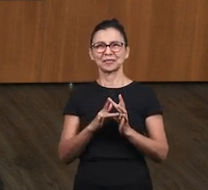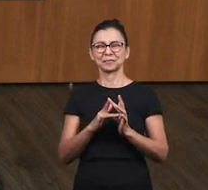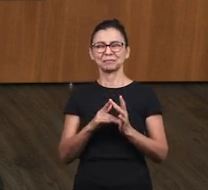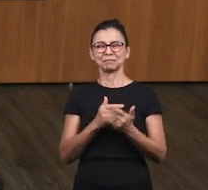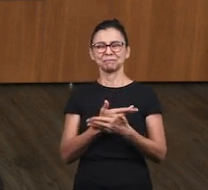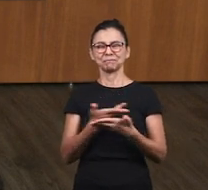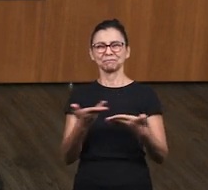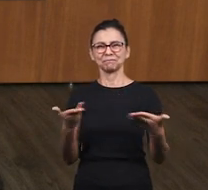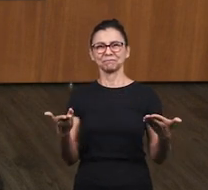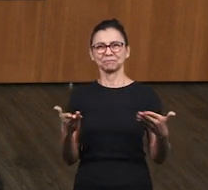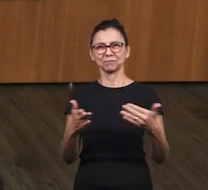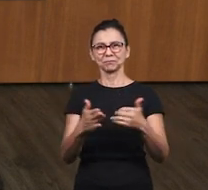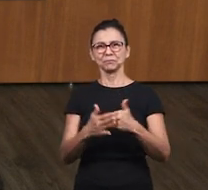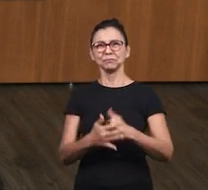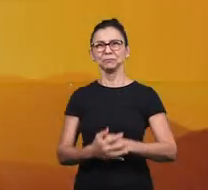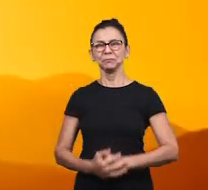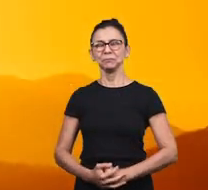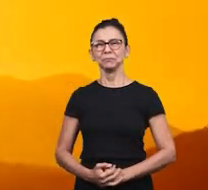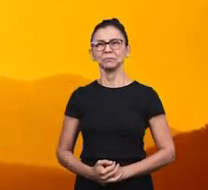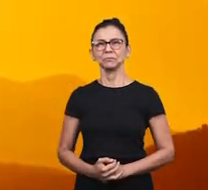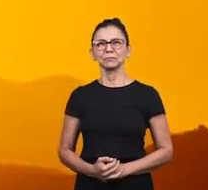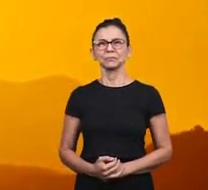Jésus. La paix du Seigneur Jésus.